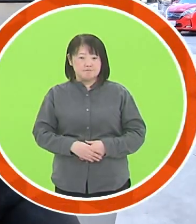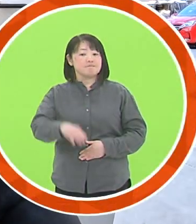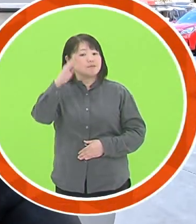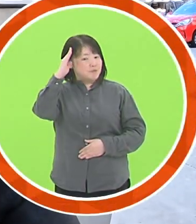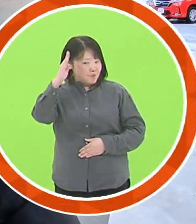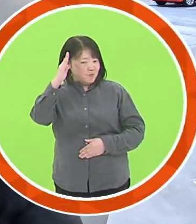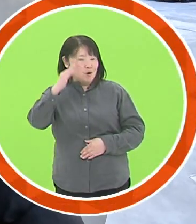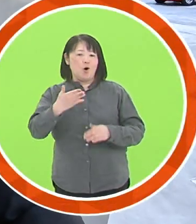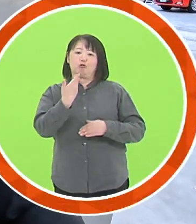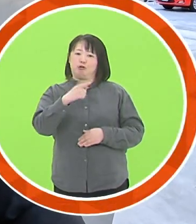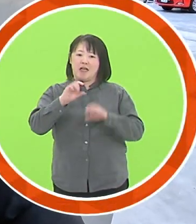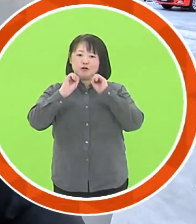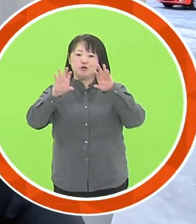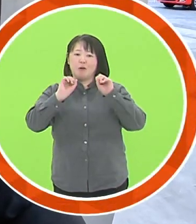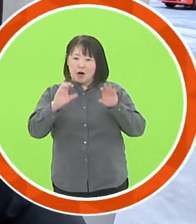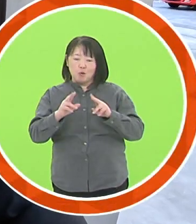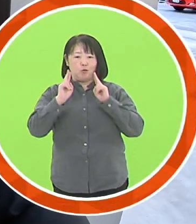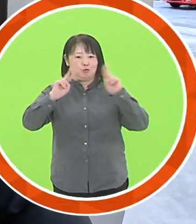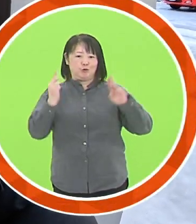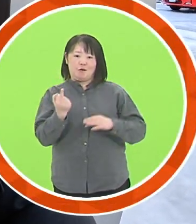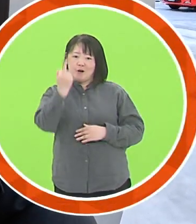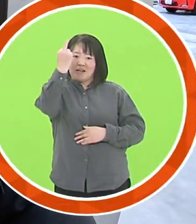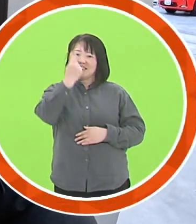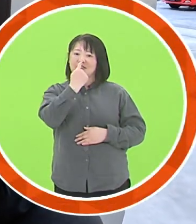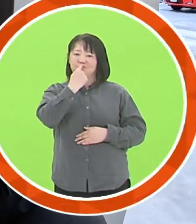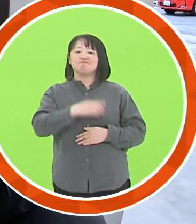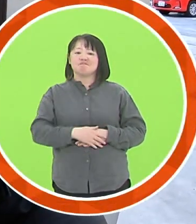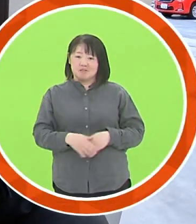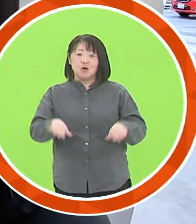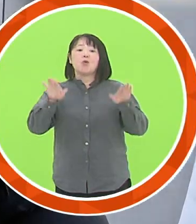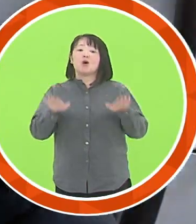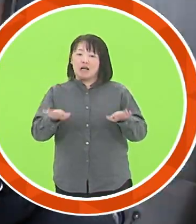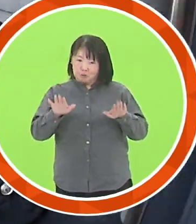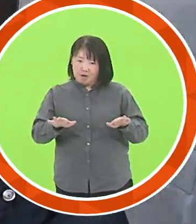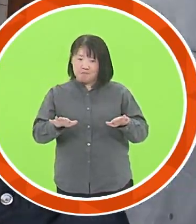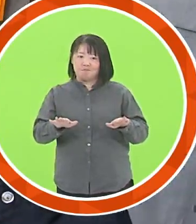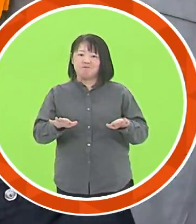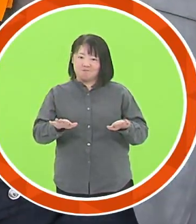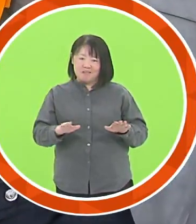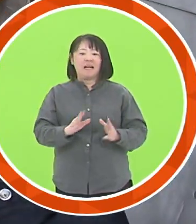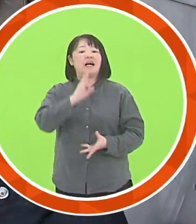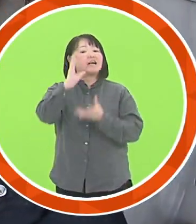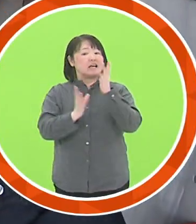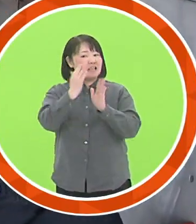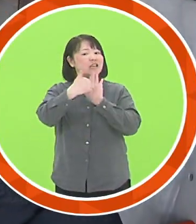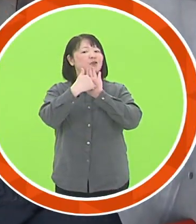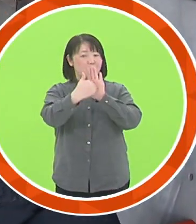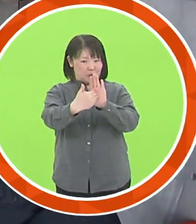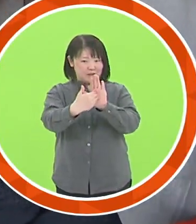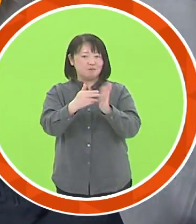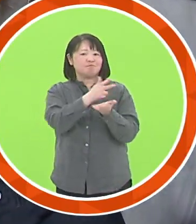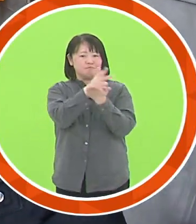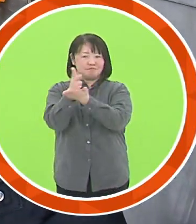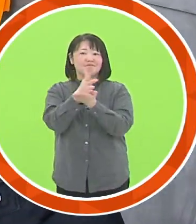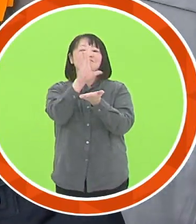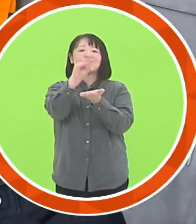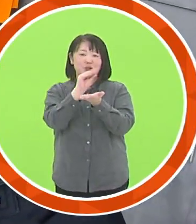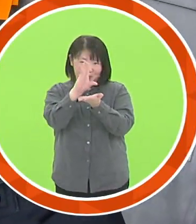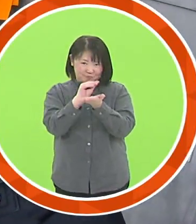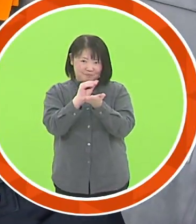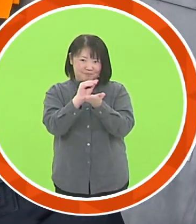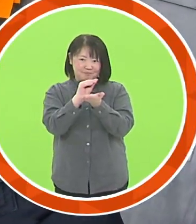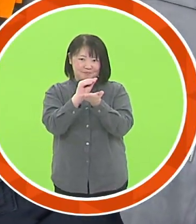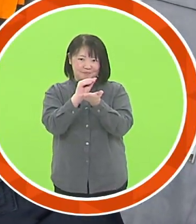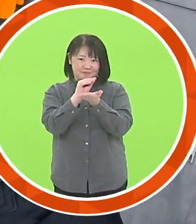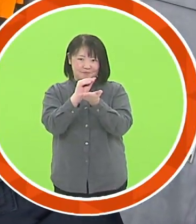どうも皆さんこんにちは、クレチューバーリーダーのキミクレシン歌のありです。さあ今回は火災予防にクレチューブします。